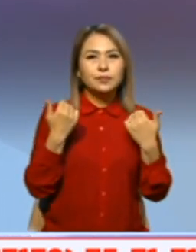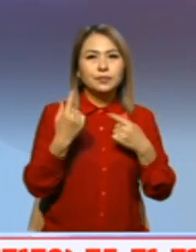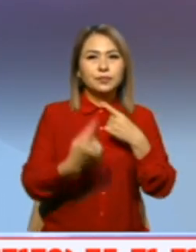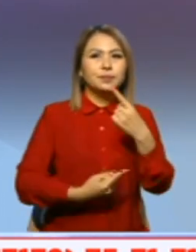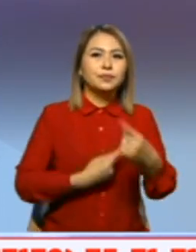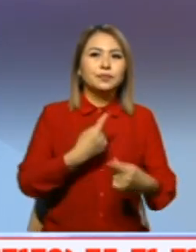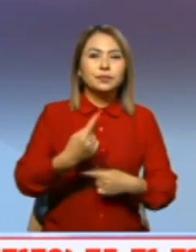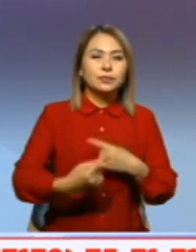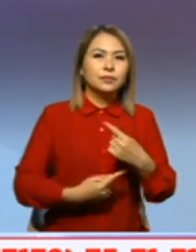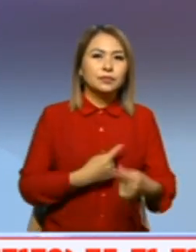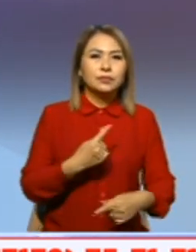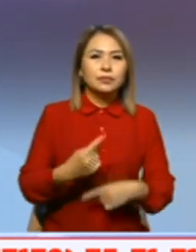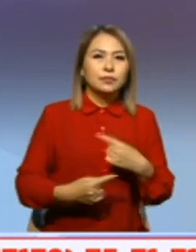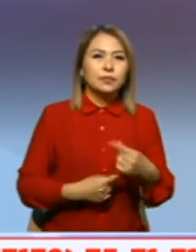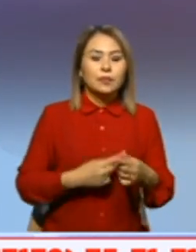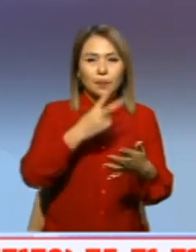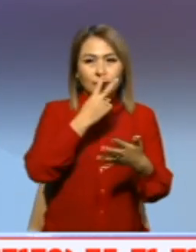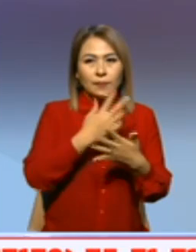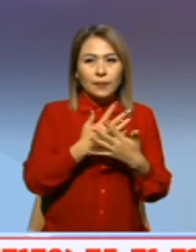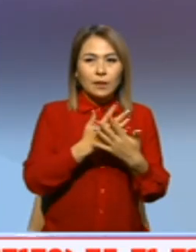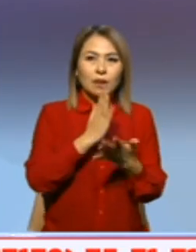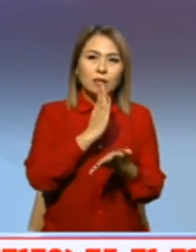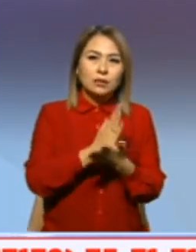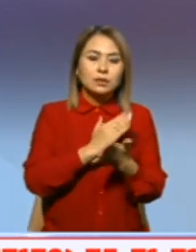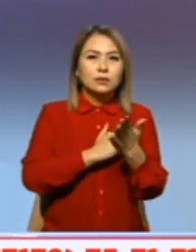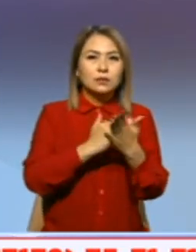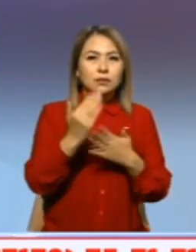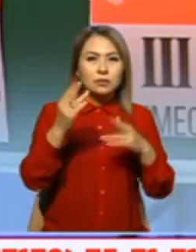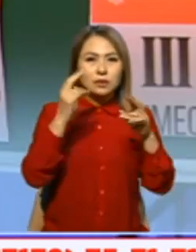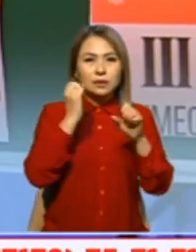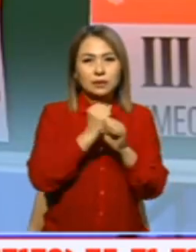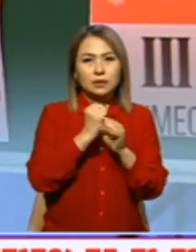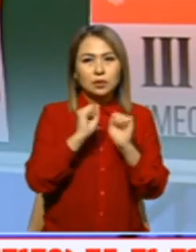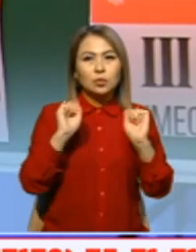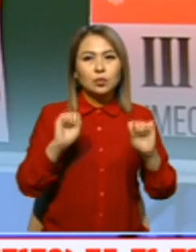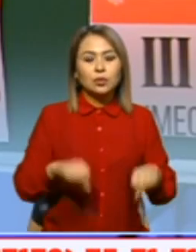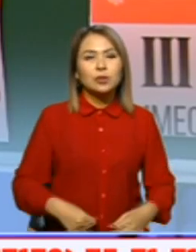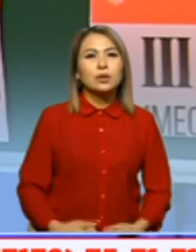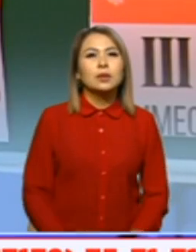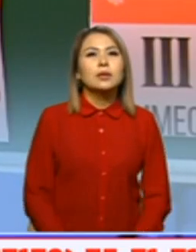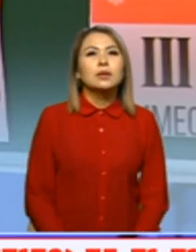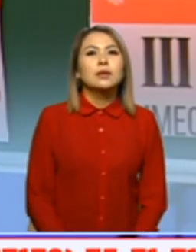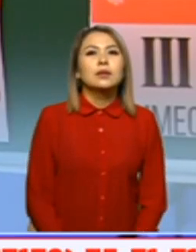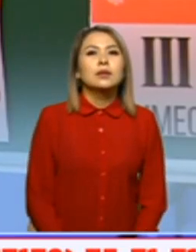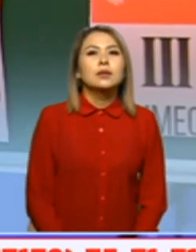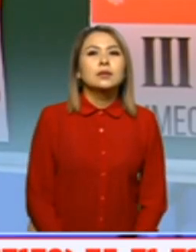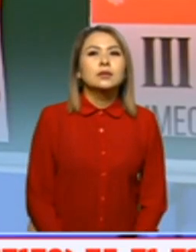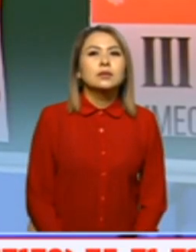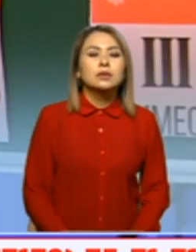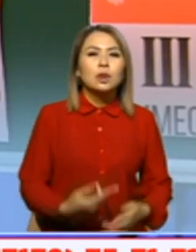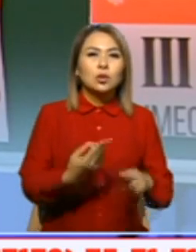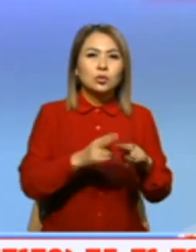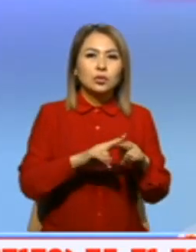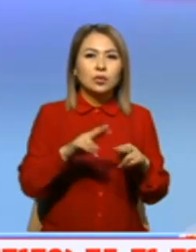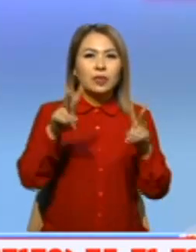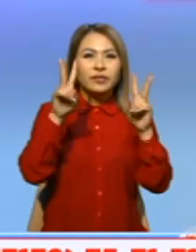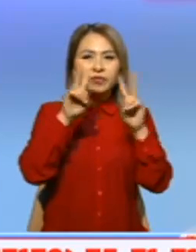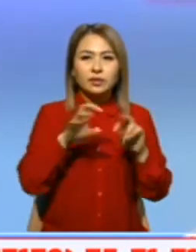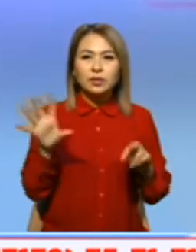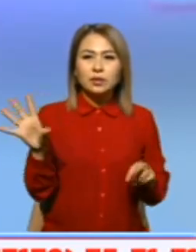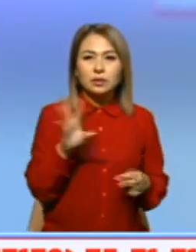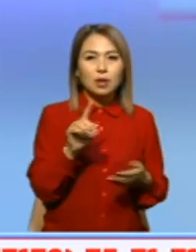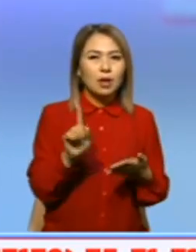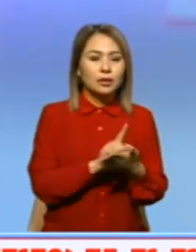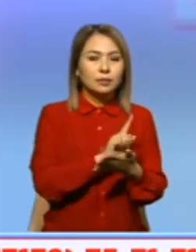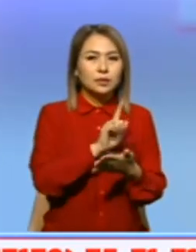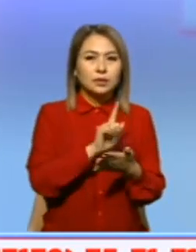ұлайтын аурулардың көрсеткіші жоғары ма, соған талдау жасай алады. Сондықтан бұл кезеңдегі тексерістен қалмауымыз керек.